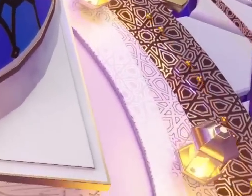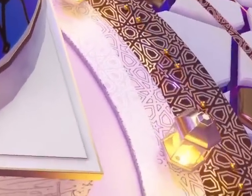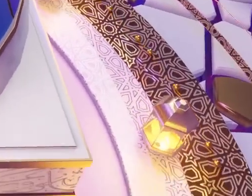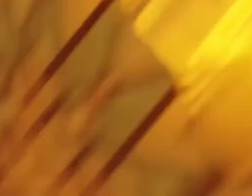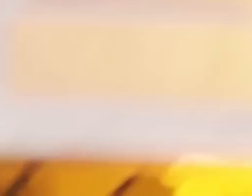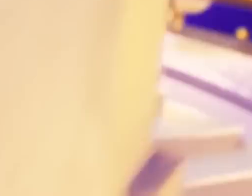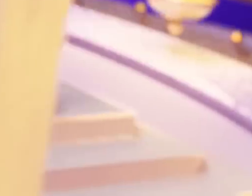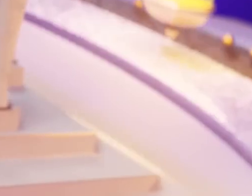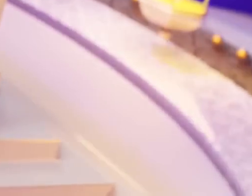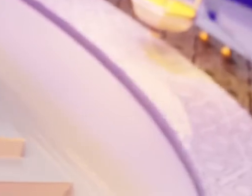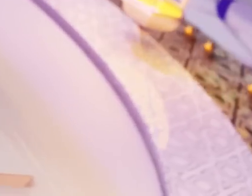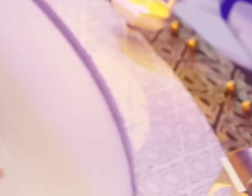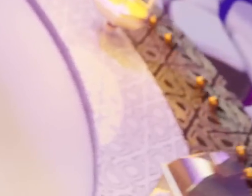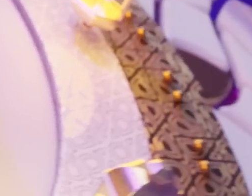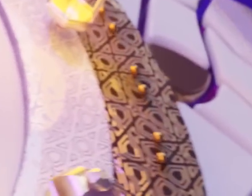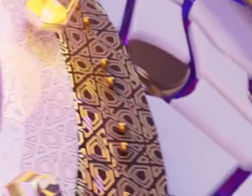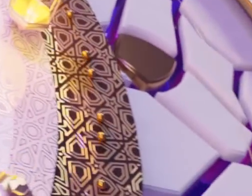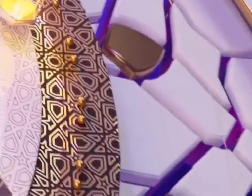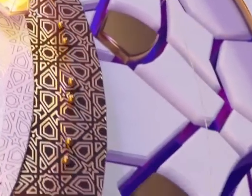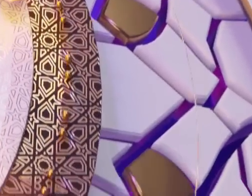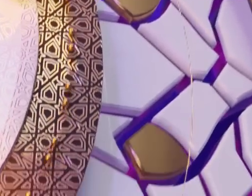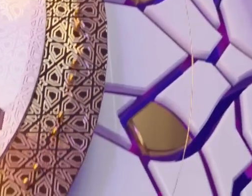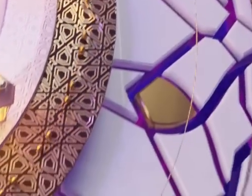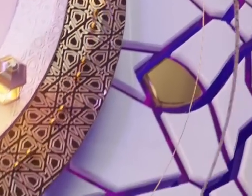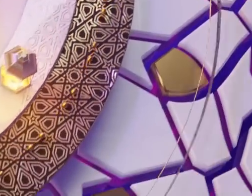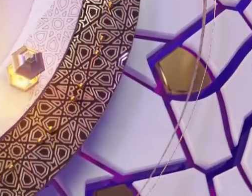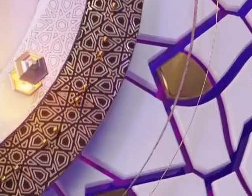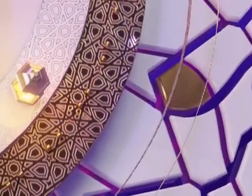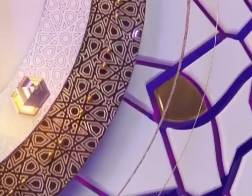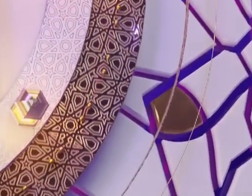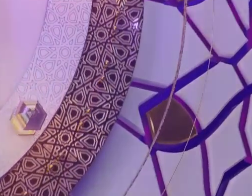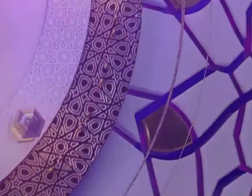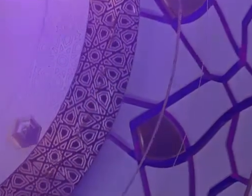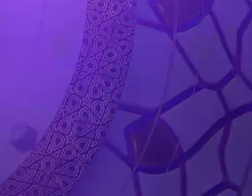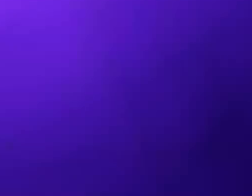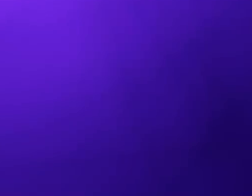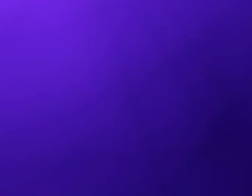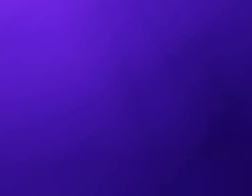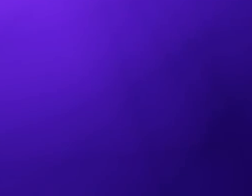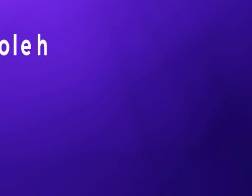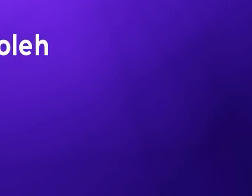رب العالمين.